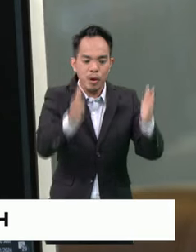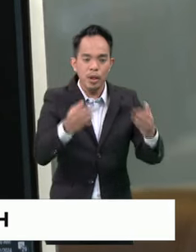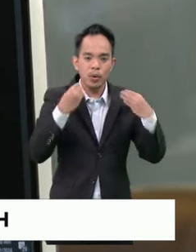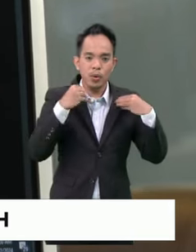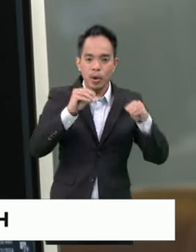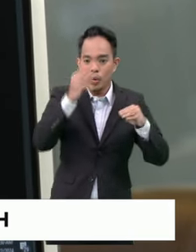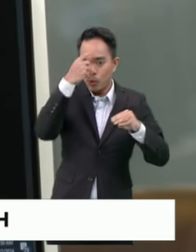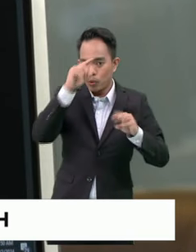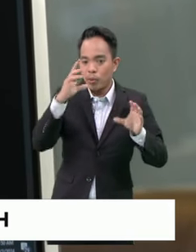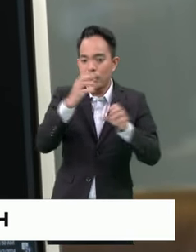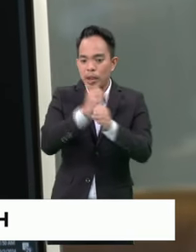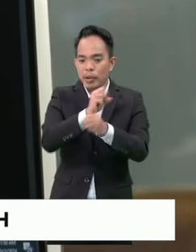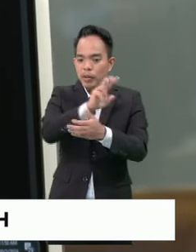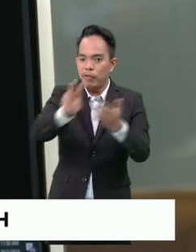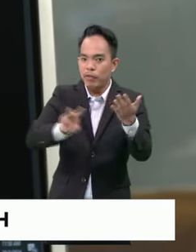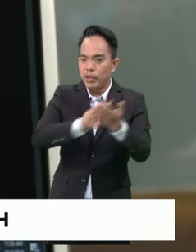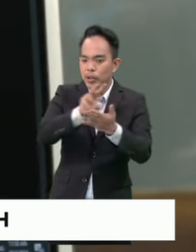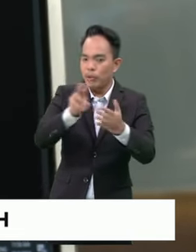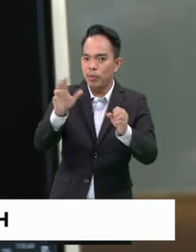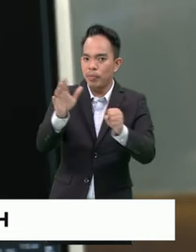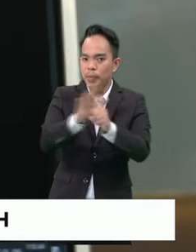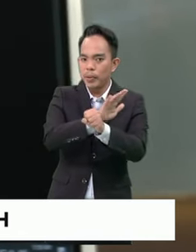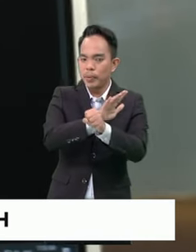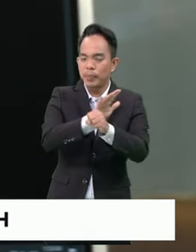mendapatkan kandungan berdurasi penuh.